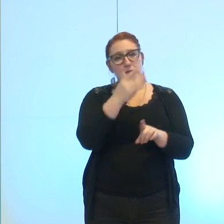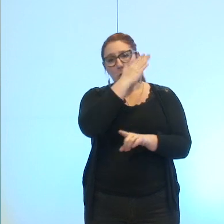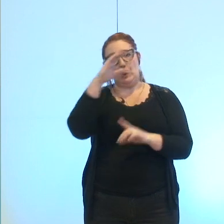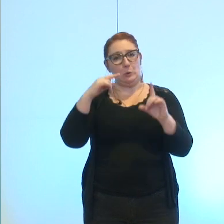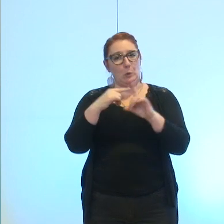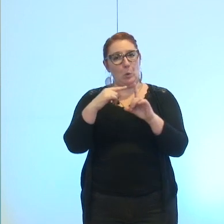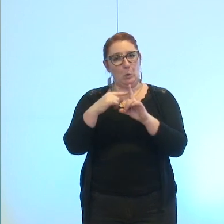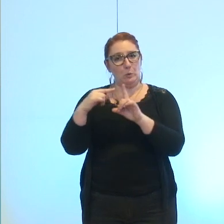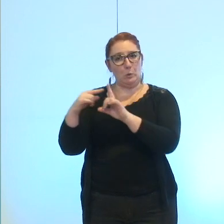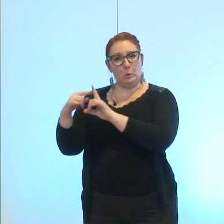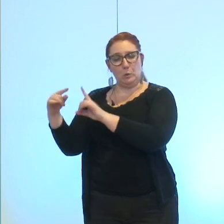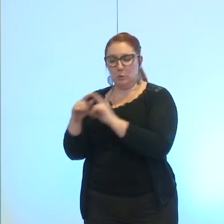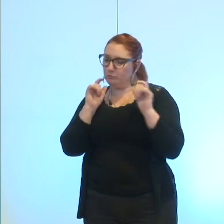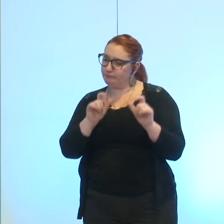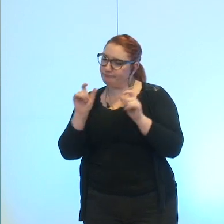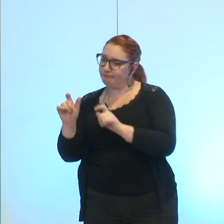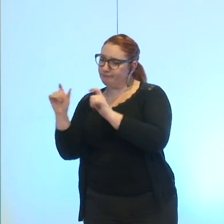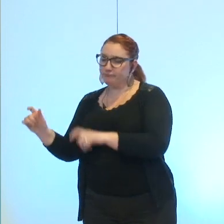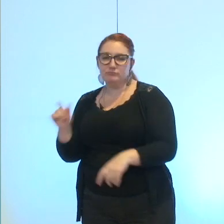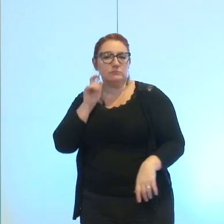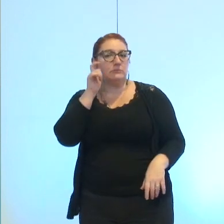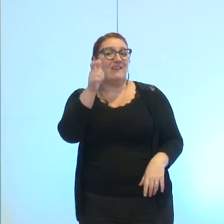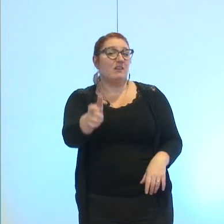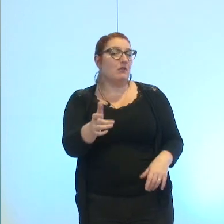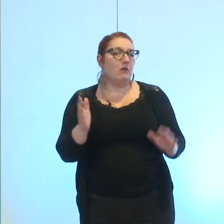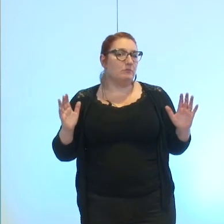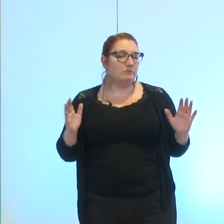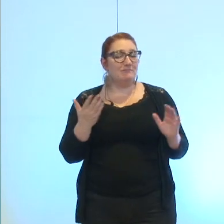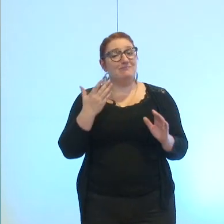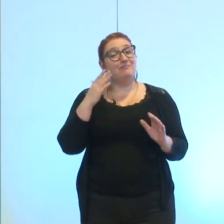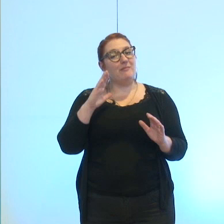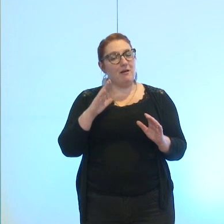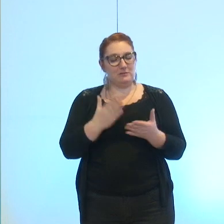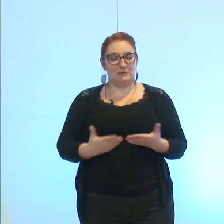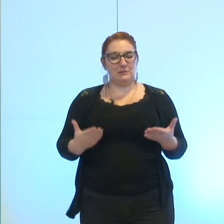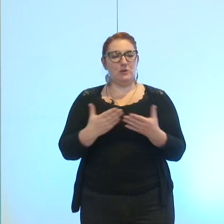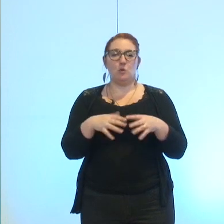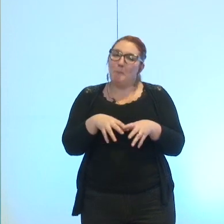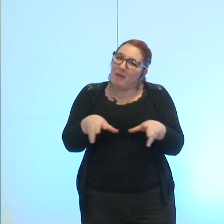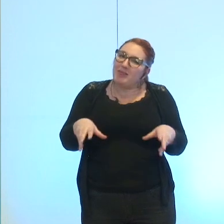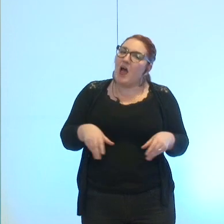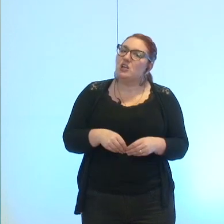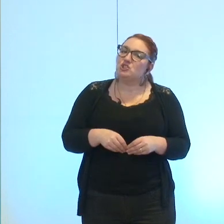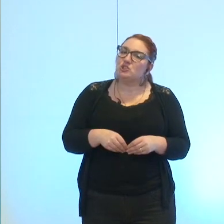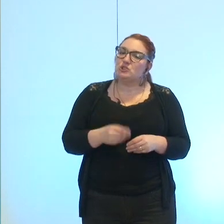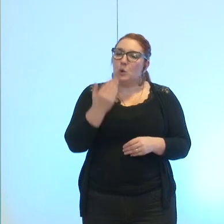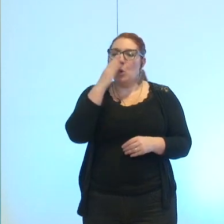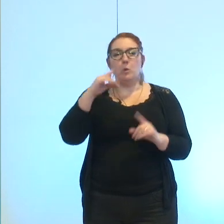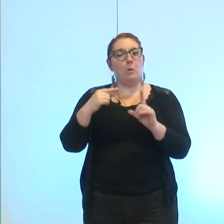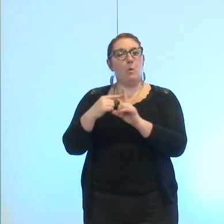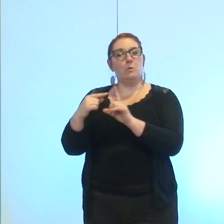cela semble évident sauf que pour un ménage ces autres comptes sont en